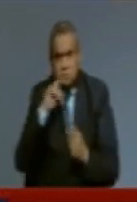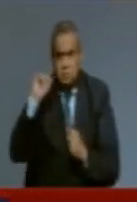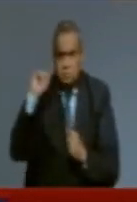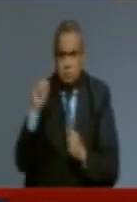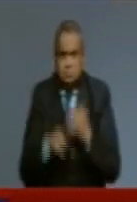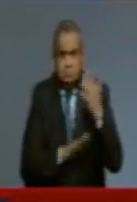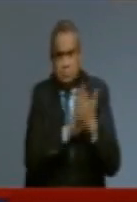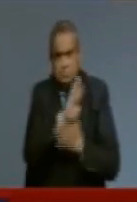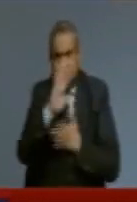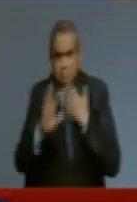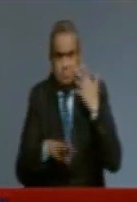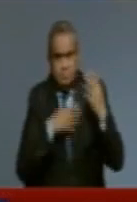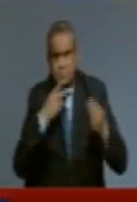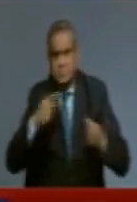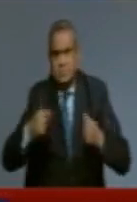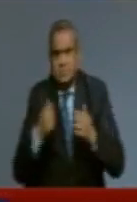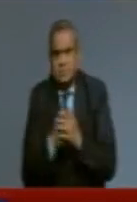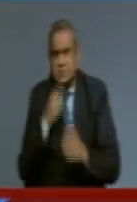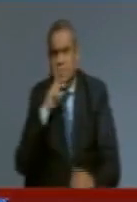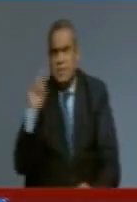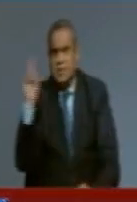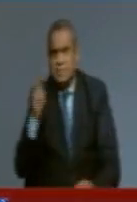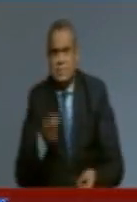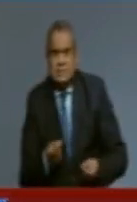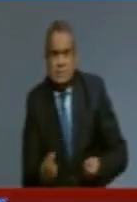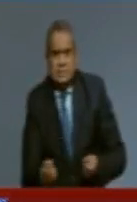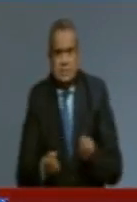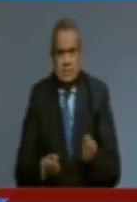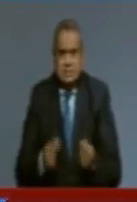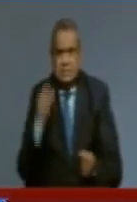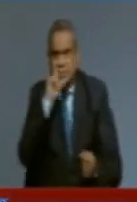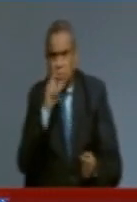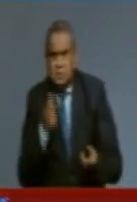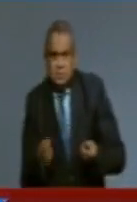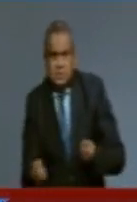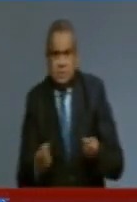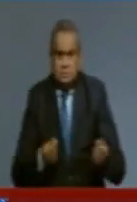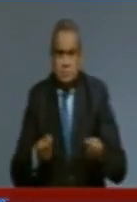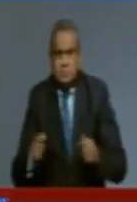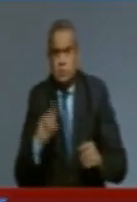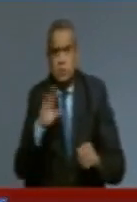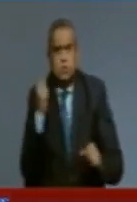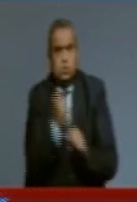للملاحقات المسيحيون. فعلينا أن نبذل كل ما بوسعنا